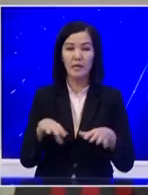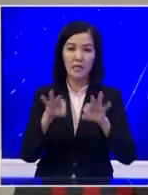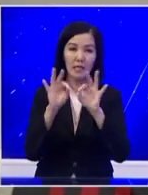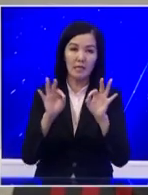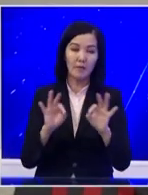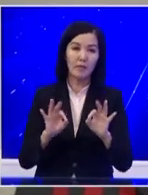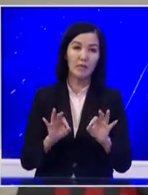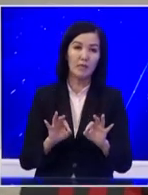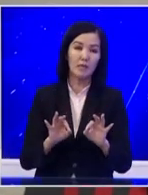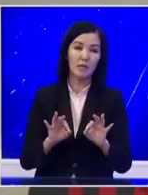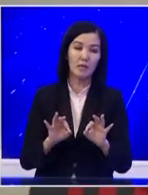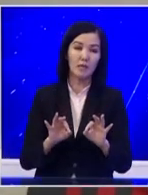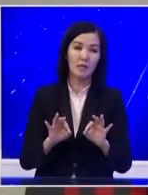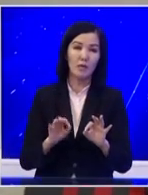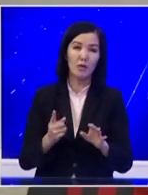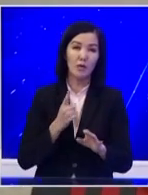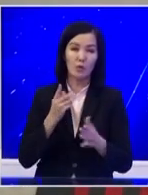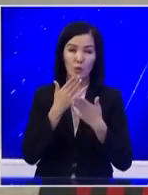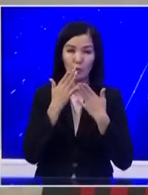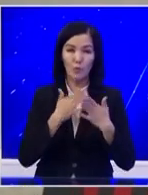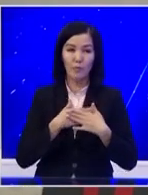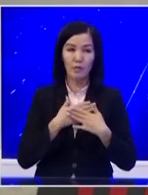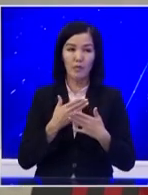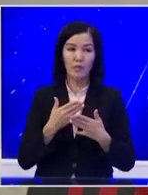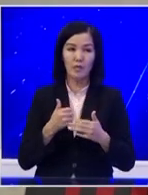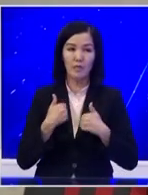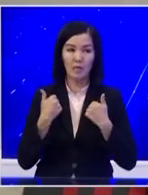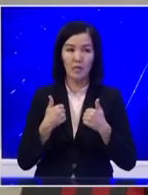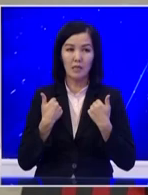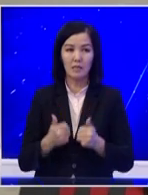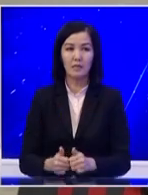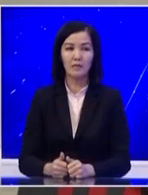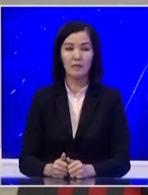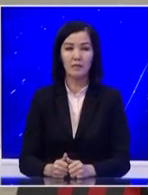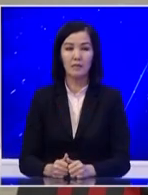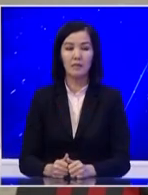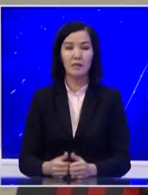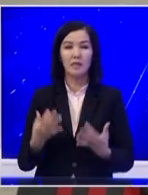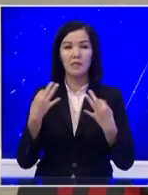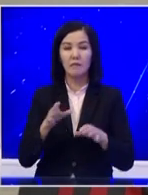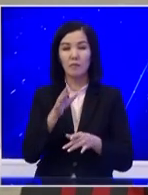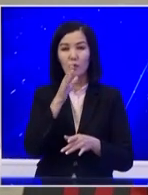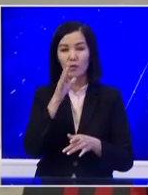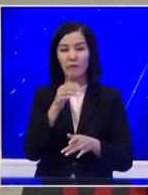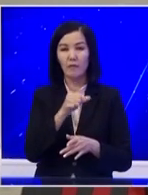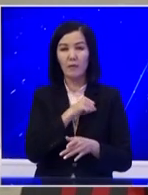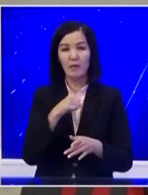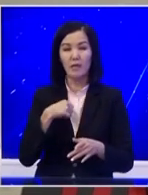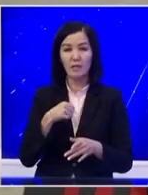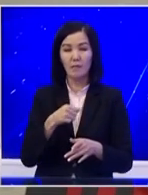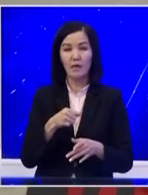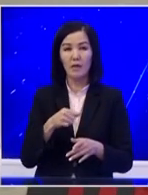Я отношусь положительно к ее работе. Работа есть работа, командировки. На работе всякое